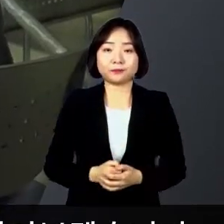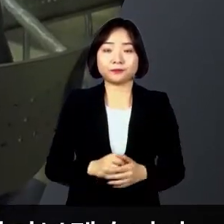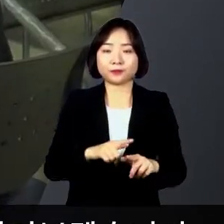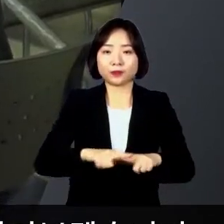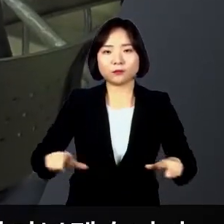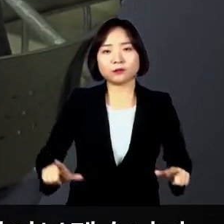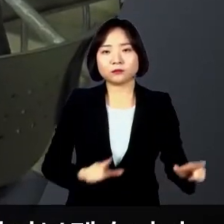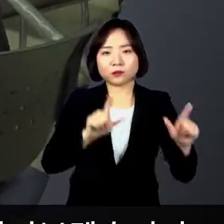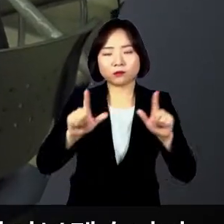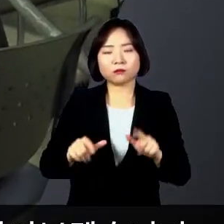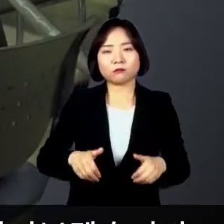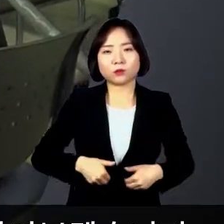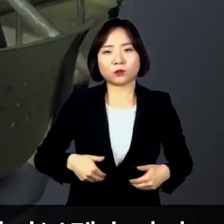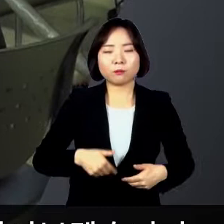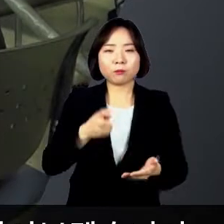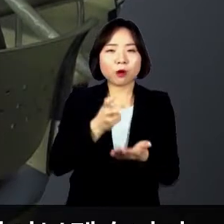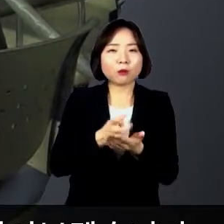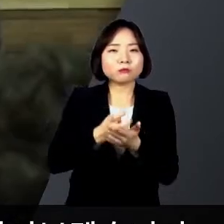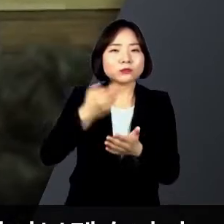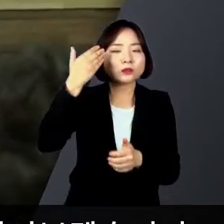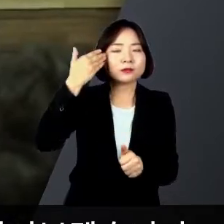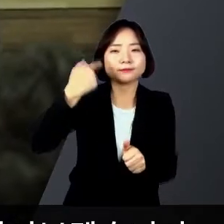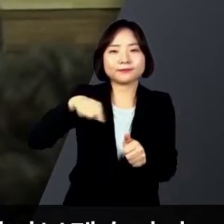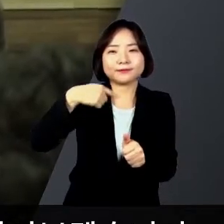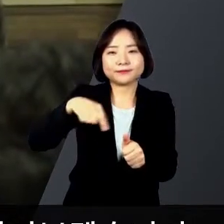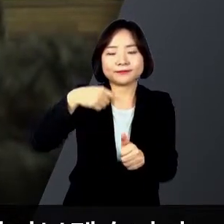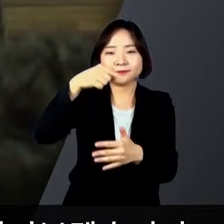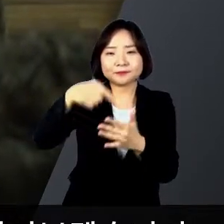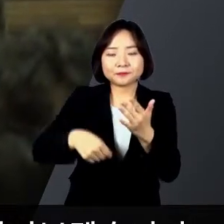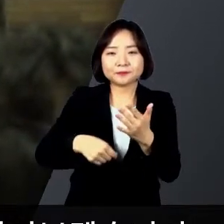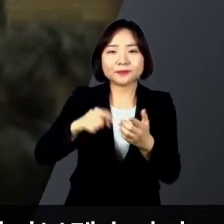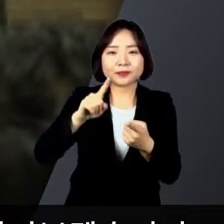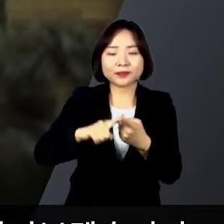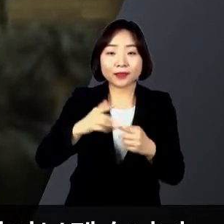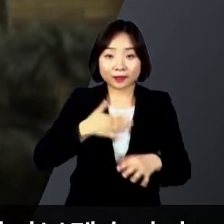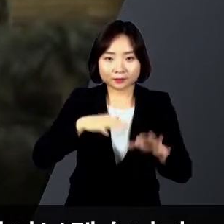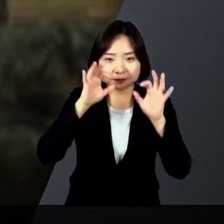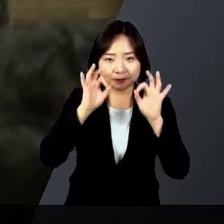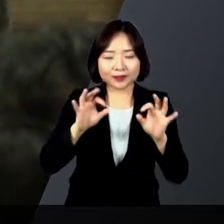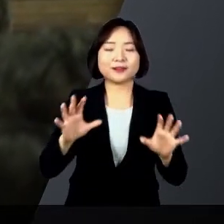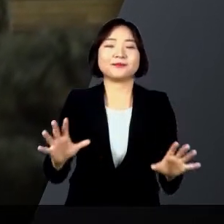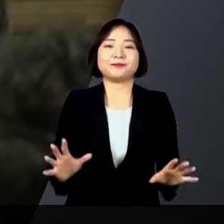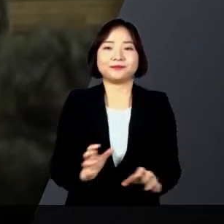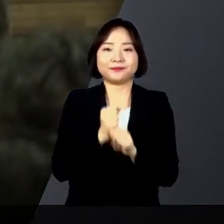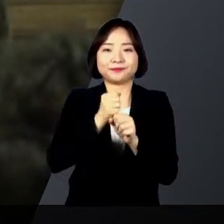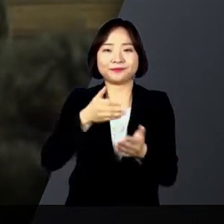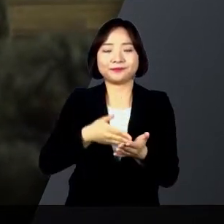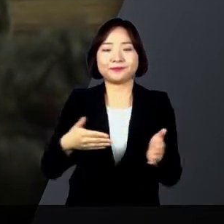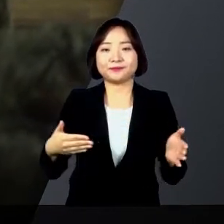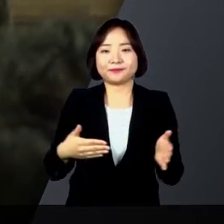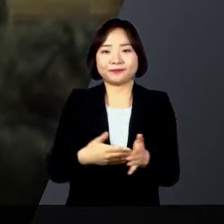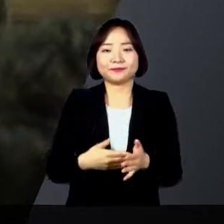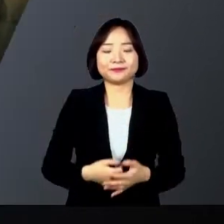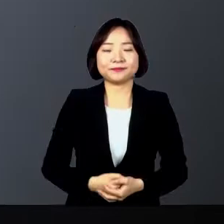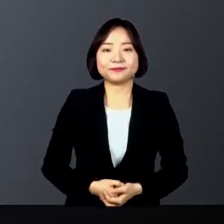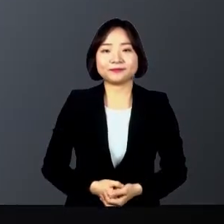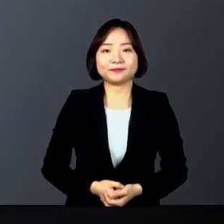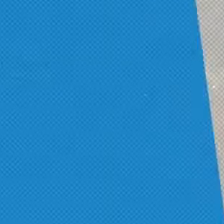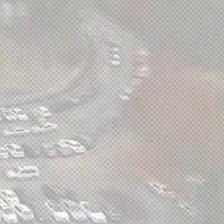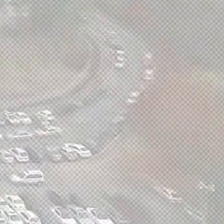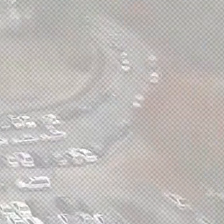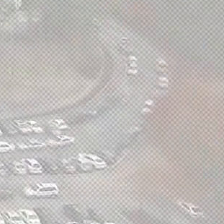일상생활에서 필요한 법률 지식을 쉽게 알려주는 시민 로스쿨 프로그램에 대해 알아보겠습니다. 이상 주요 뉴스입니다.